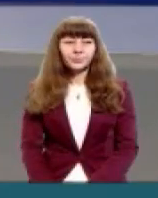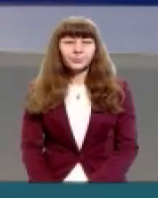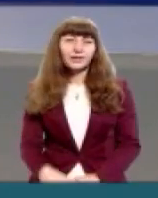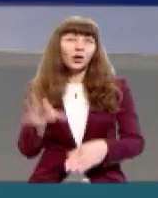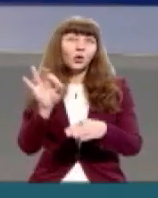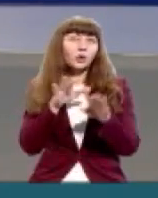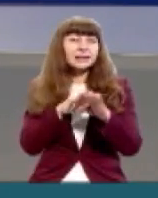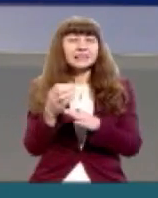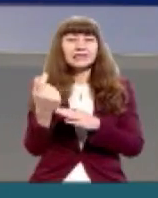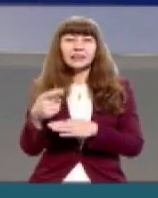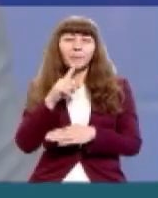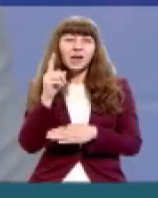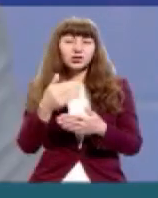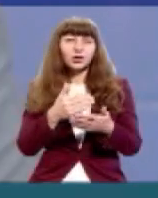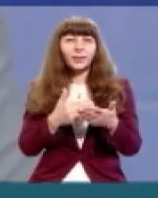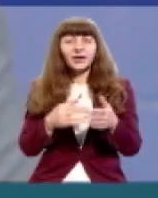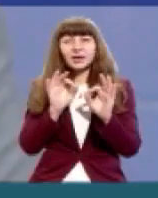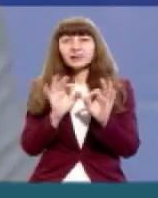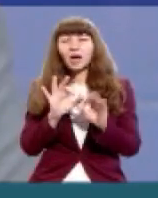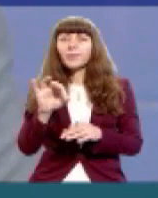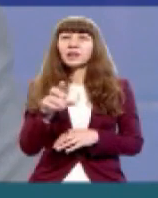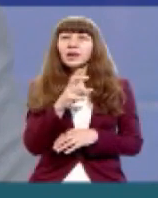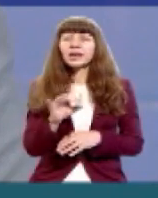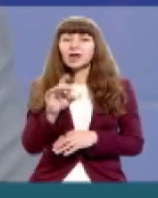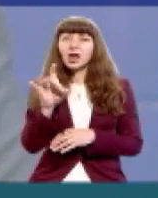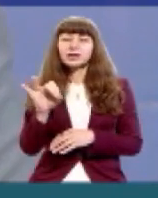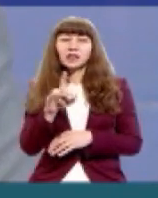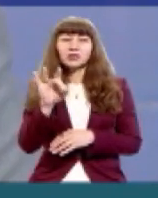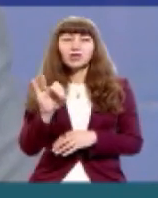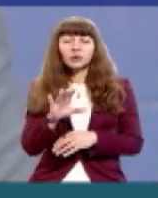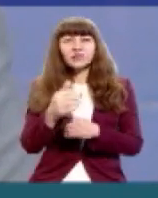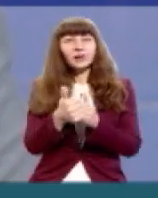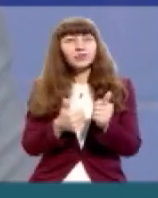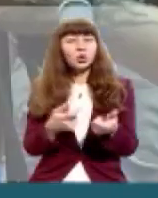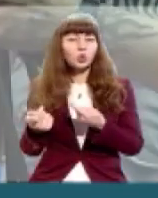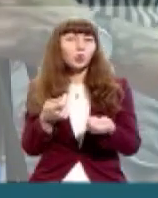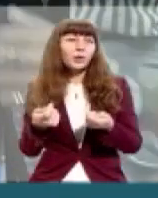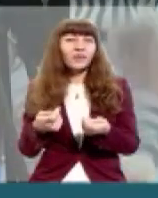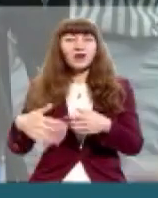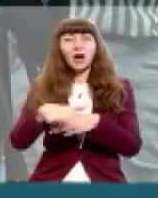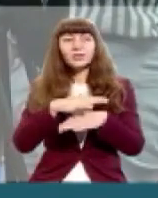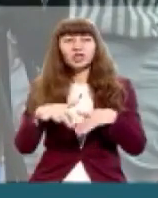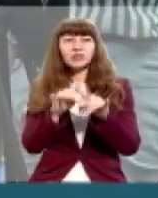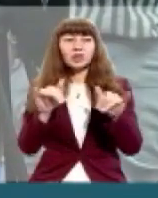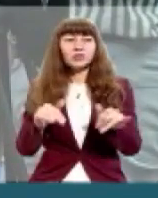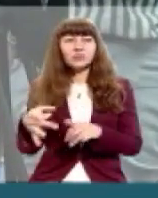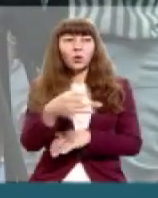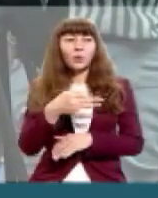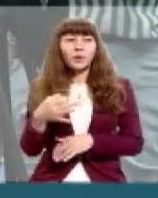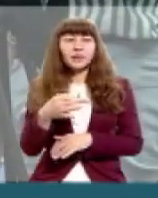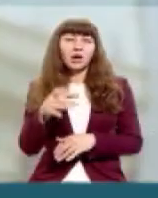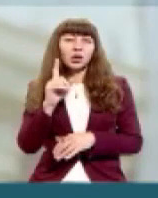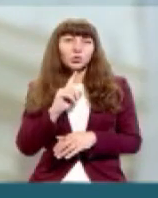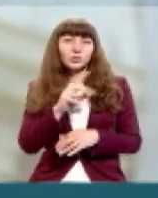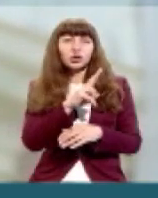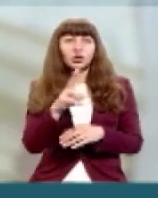О реализации ряда молодежных программ рассказал Аблайхан Кокенов, заместитель руководителя управления общественного развития области.